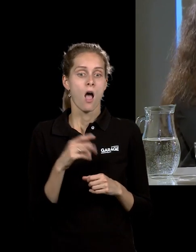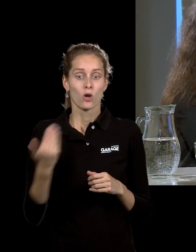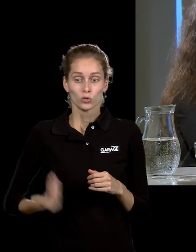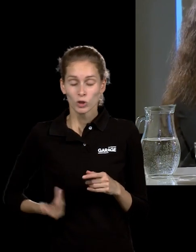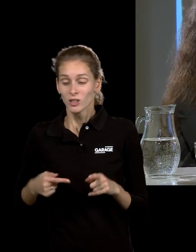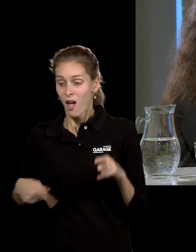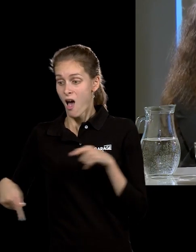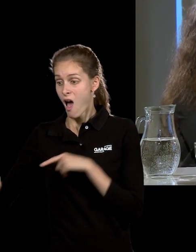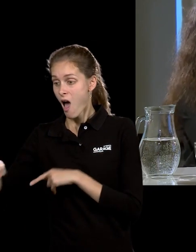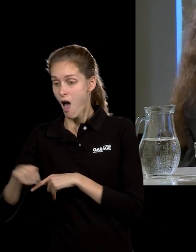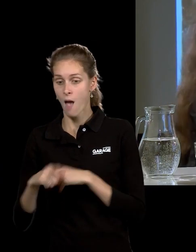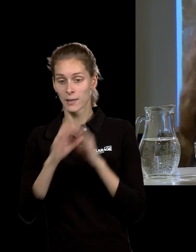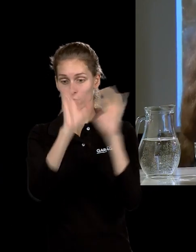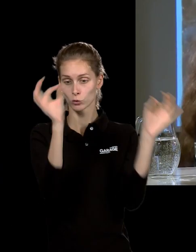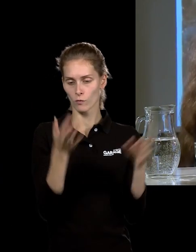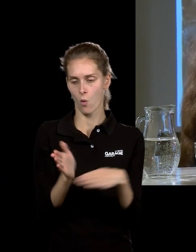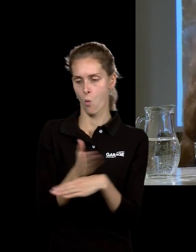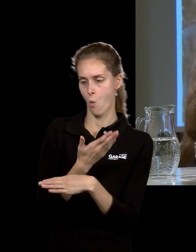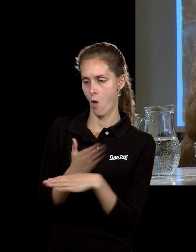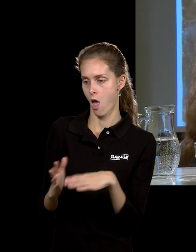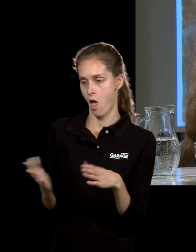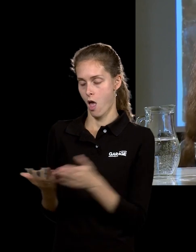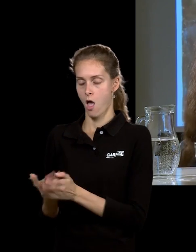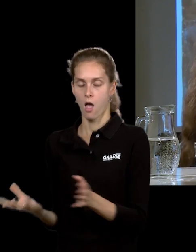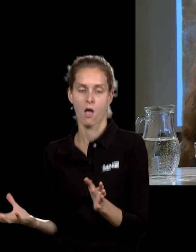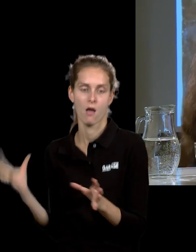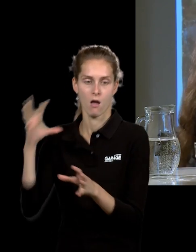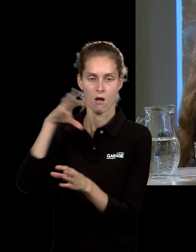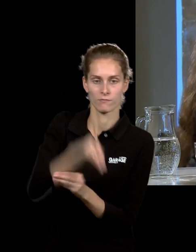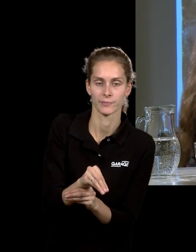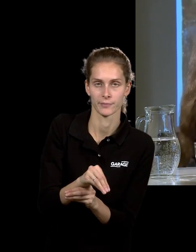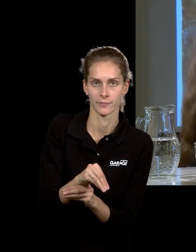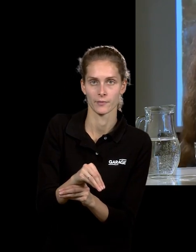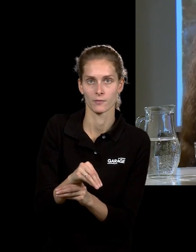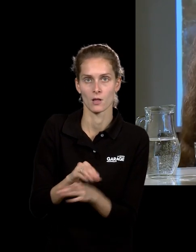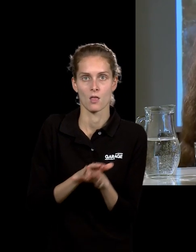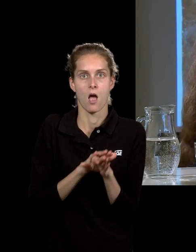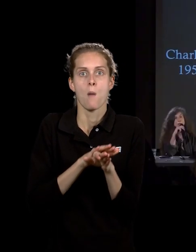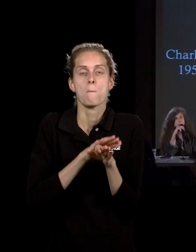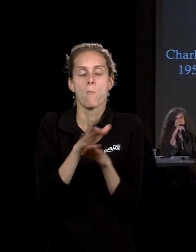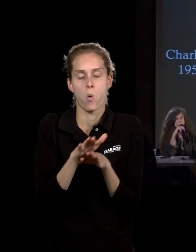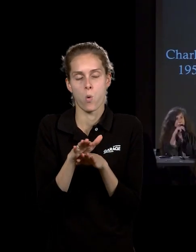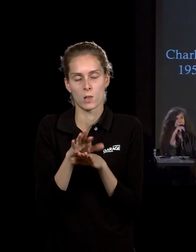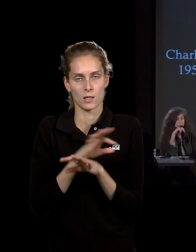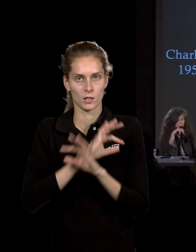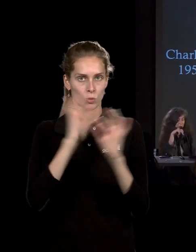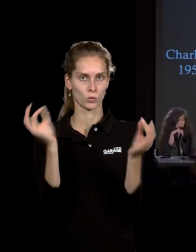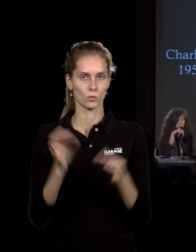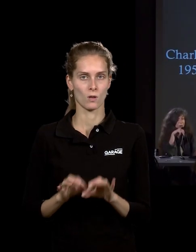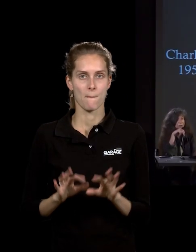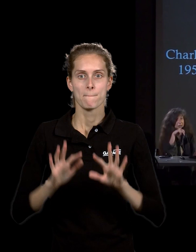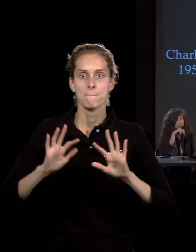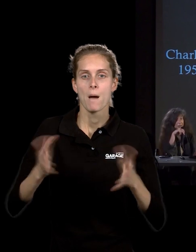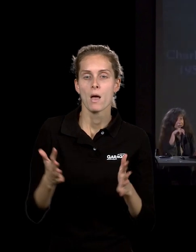в это искусство, наполнив его. То есть нет вот этого момента элегического и катастрофического, который связан с